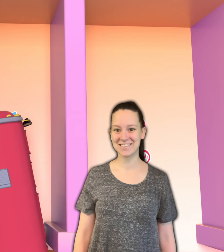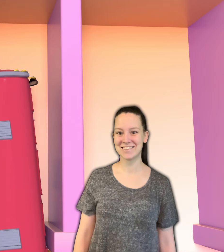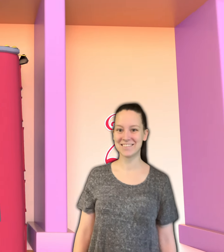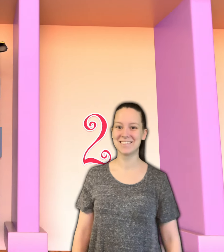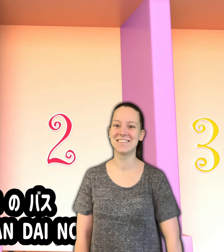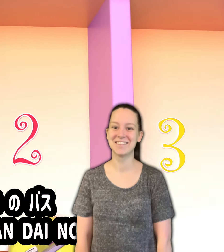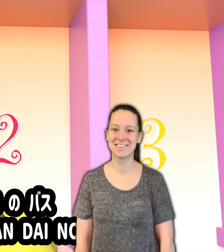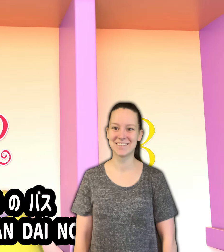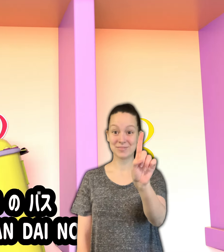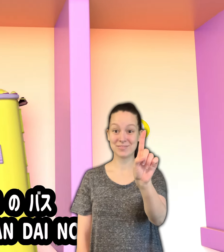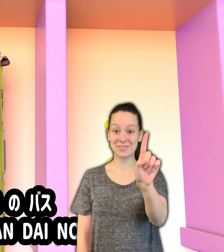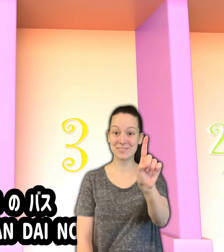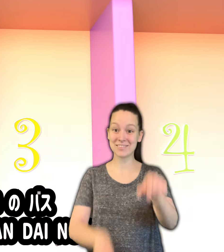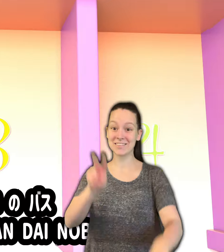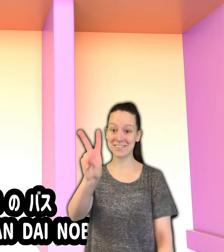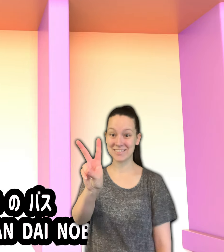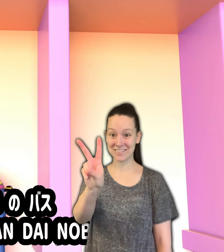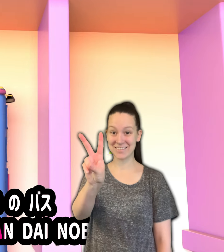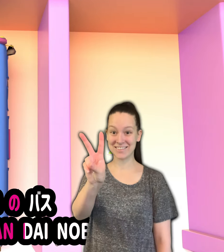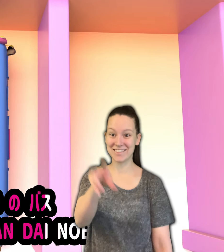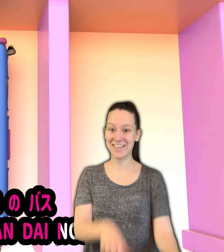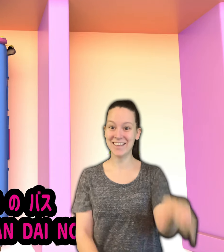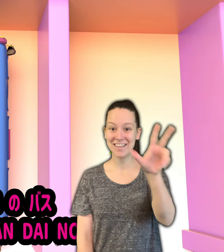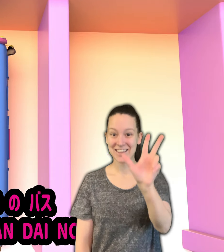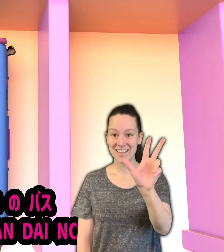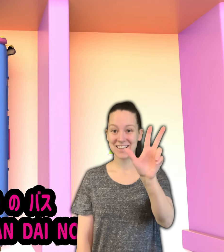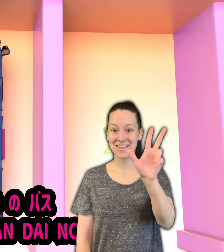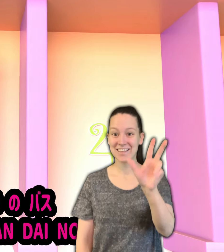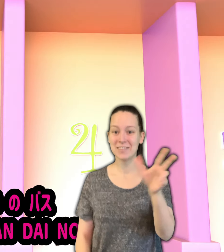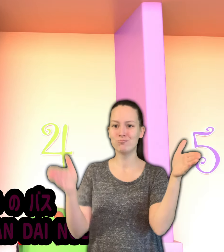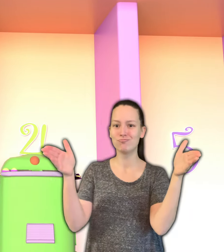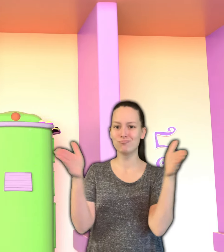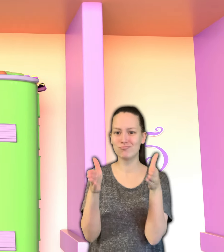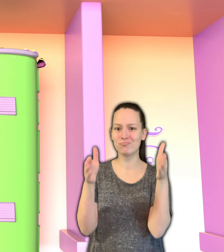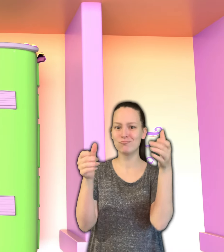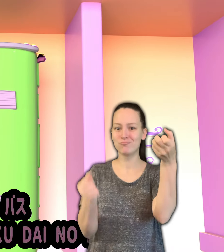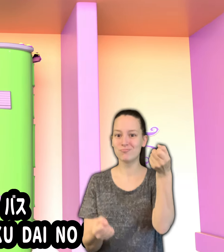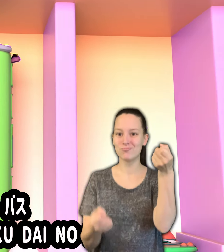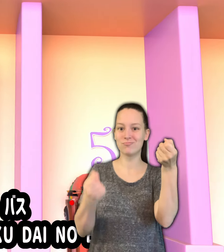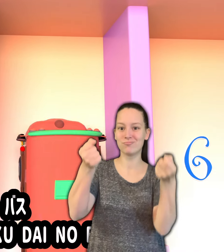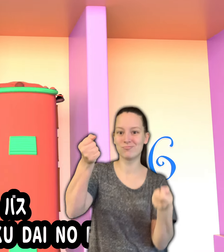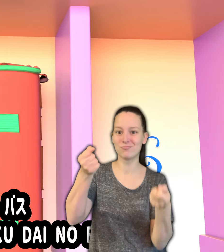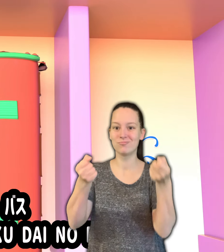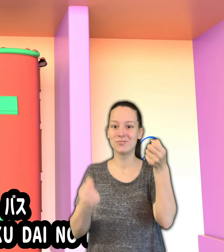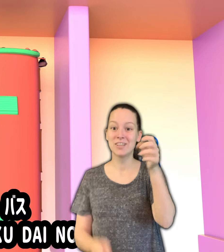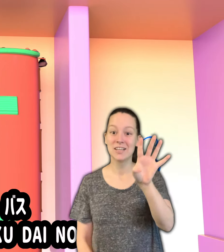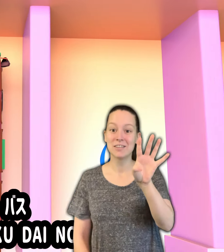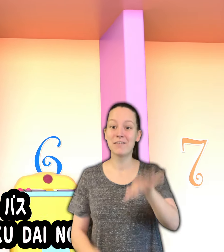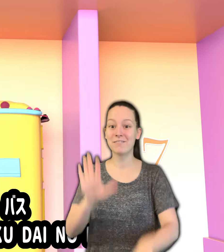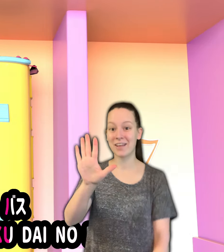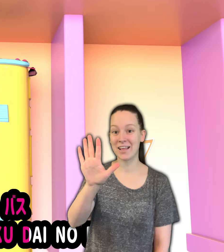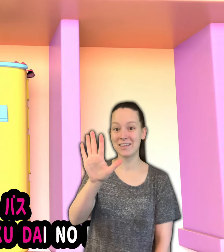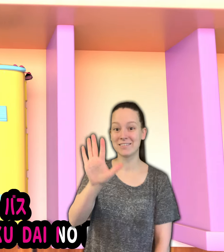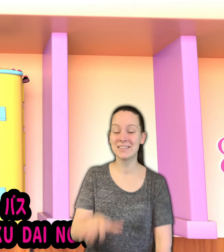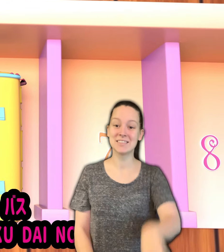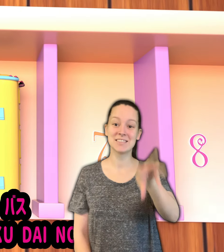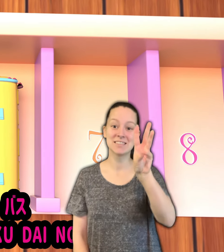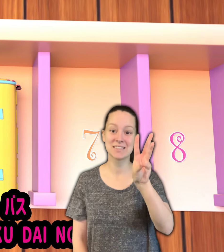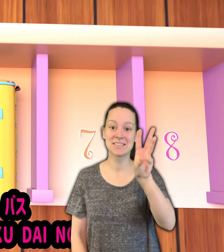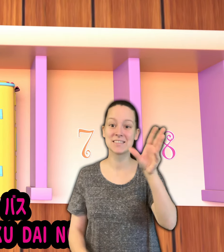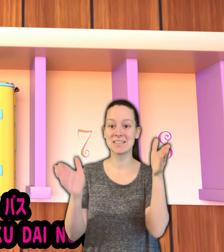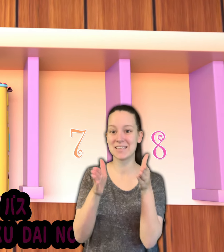バス1台2台3台のバス4台5台